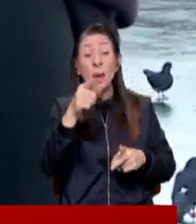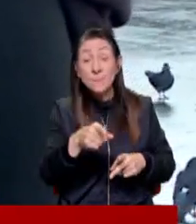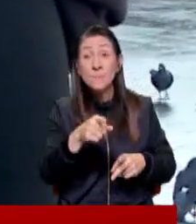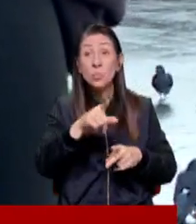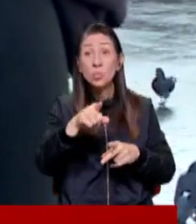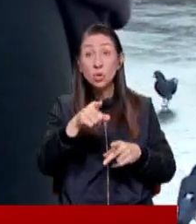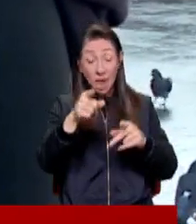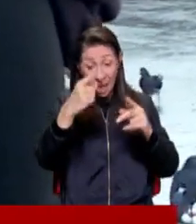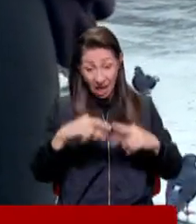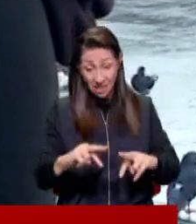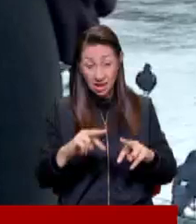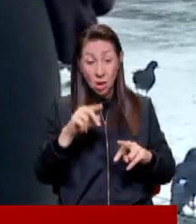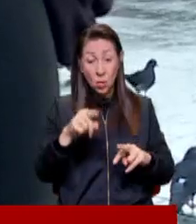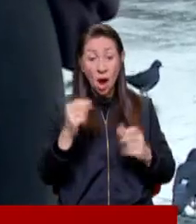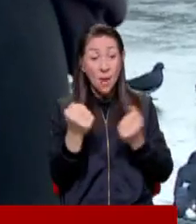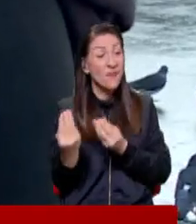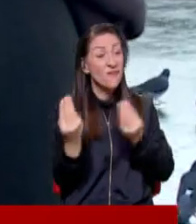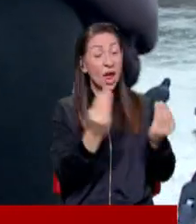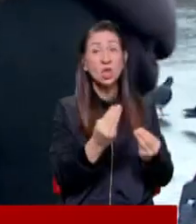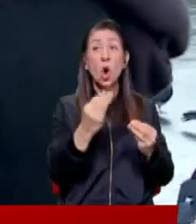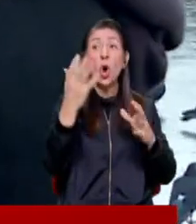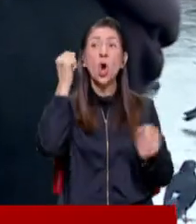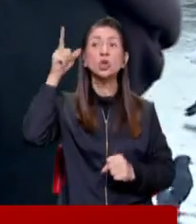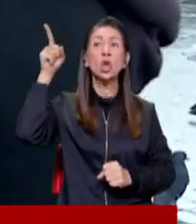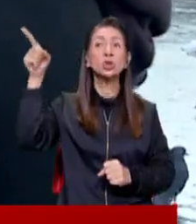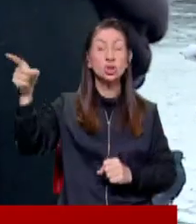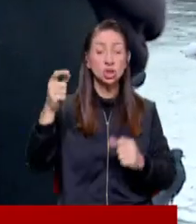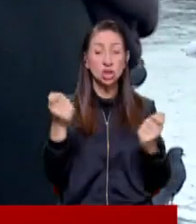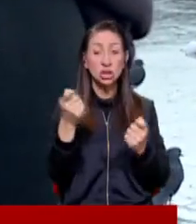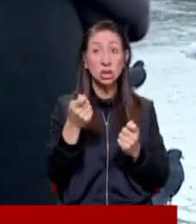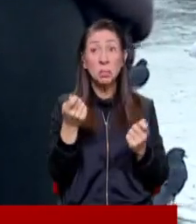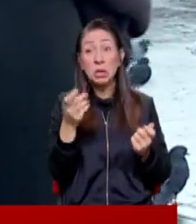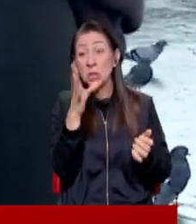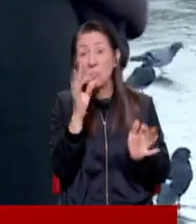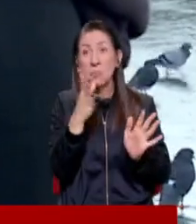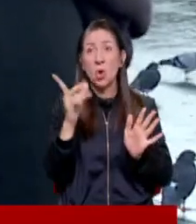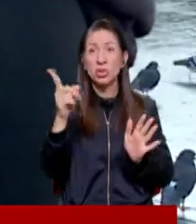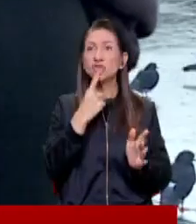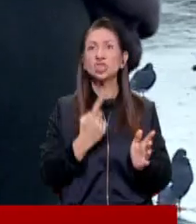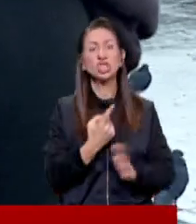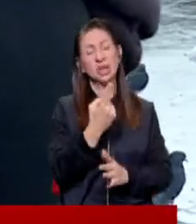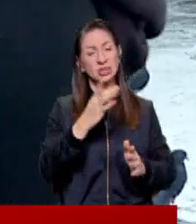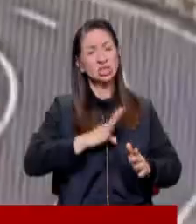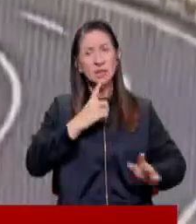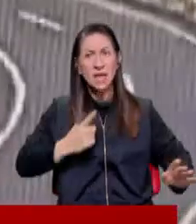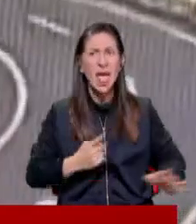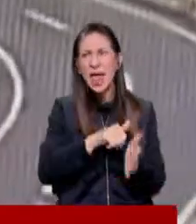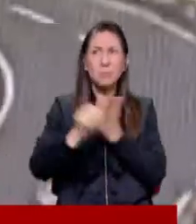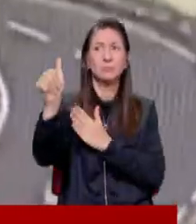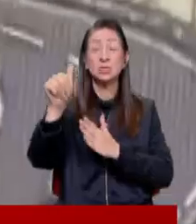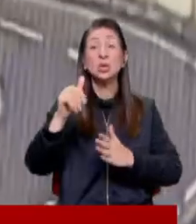bunun altına bu aracı veren konsolosluk çalışanı mı artık kimse, ondan şikayetçi olduk hepsinden.